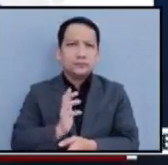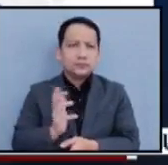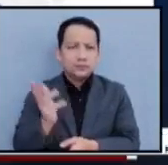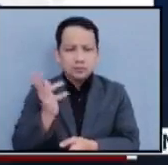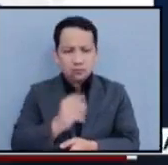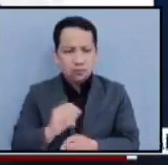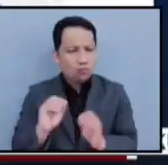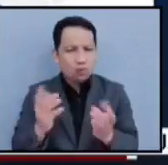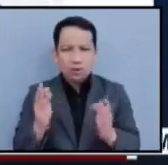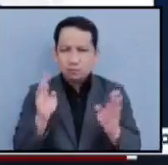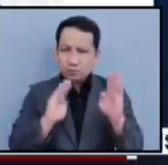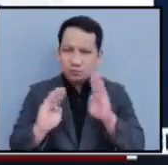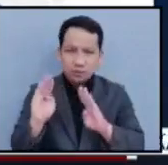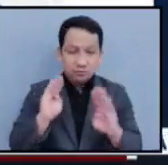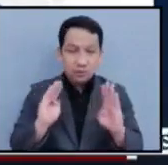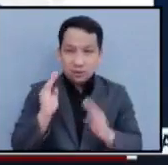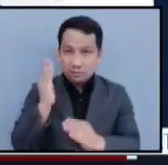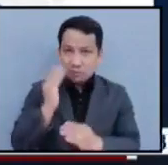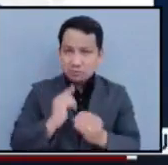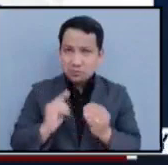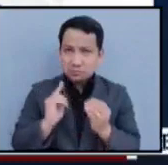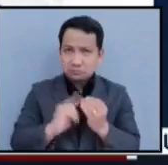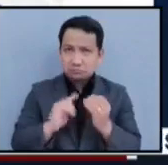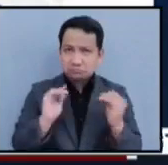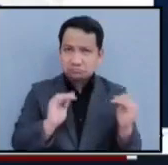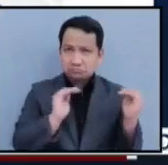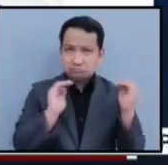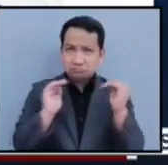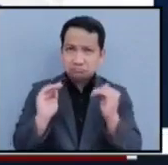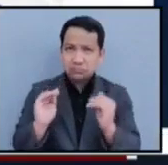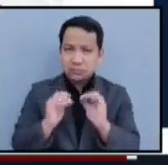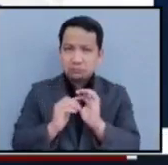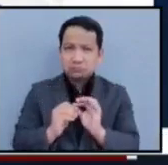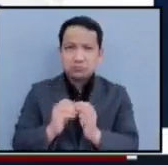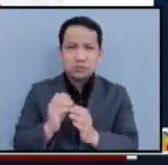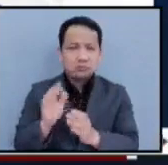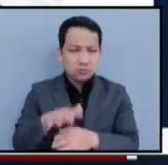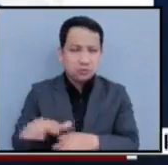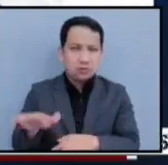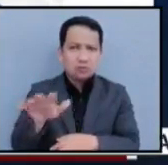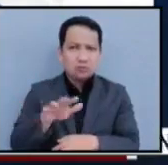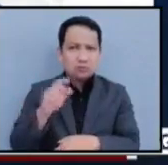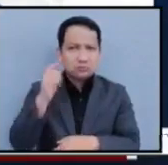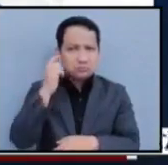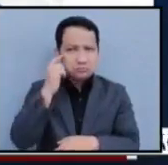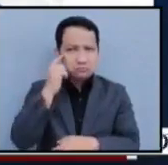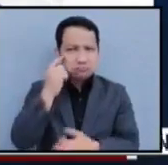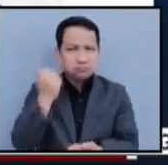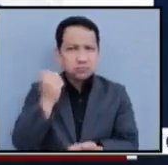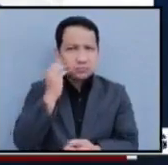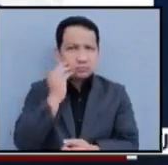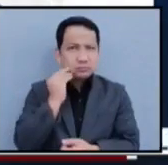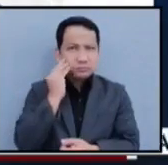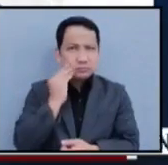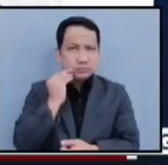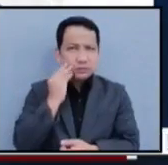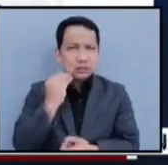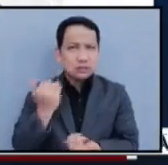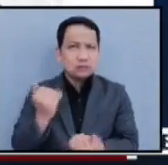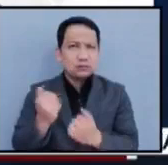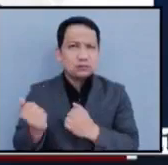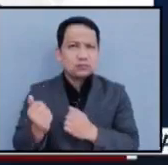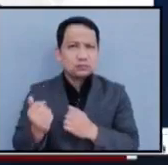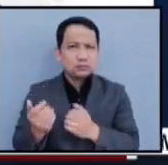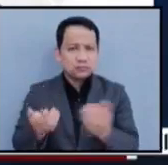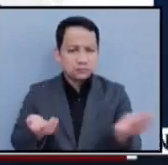naging masyadong escalation of tension. The only thing that we experience is itong shadowing and